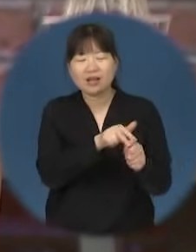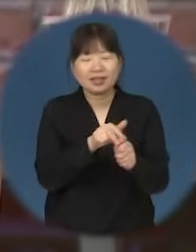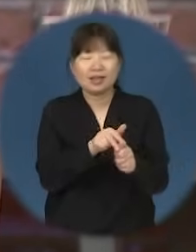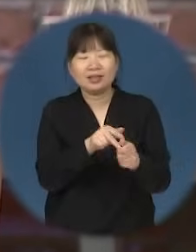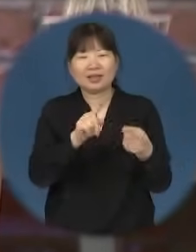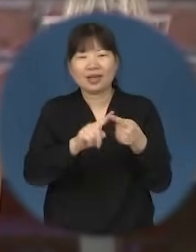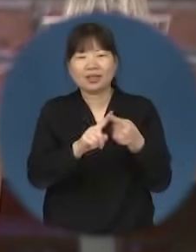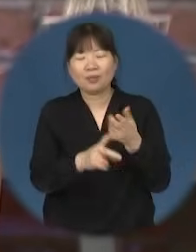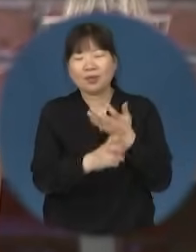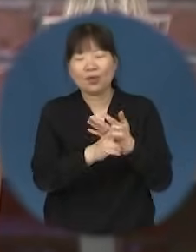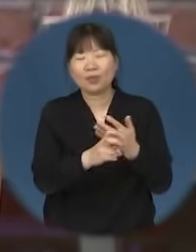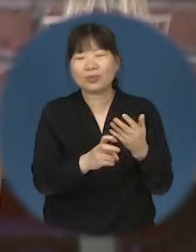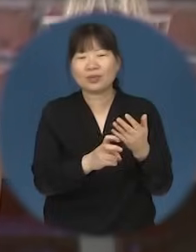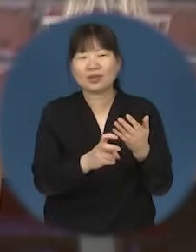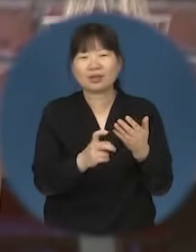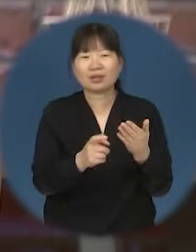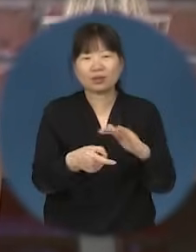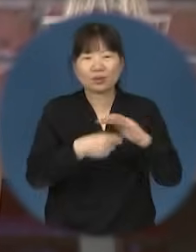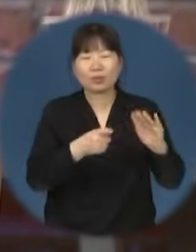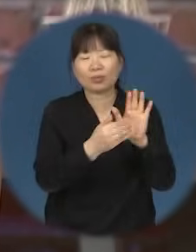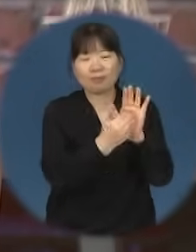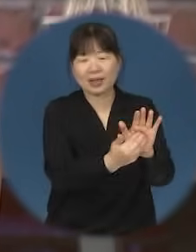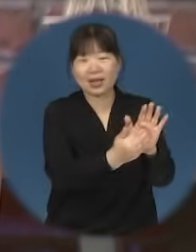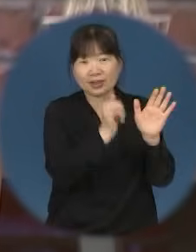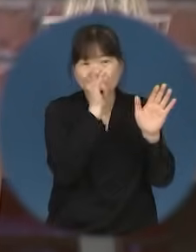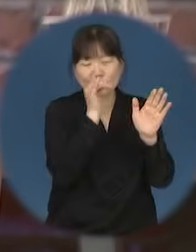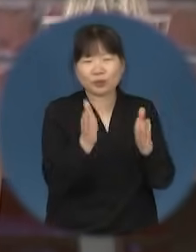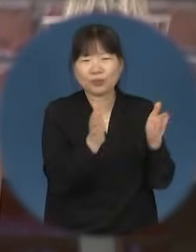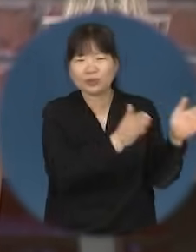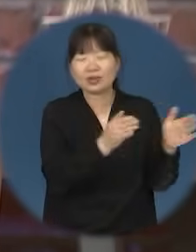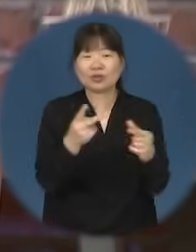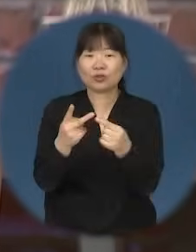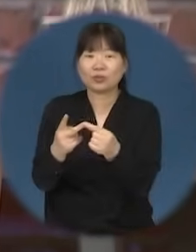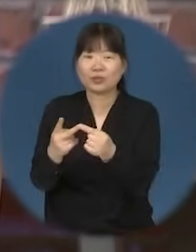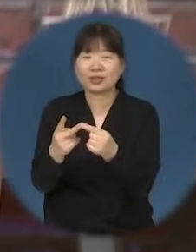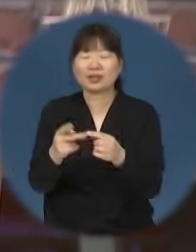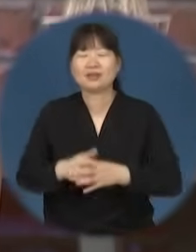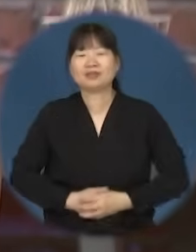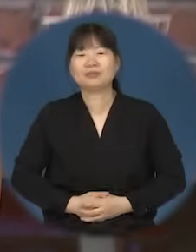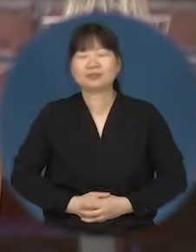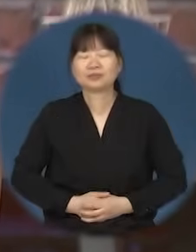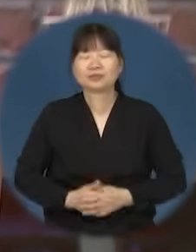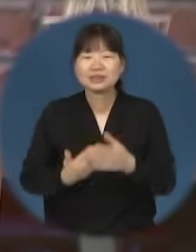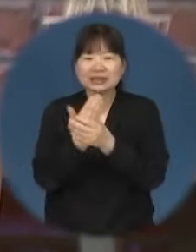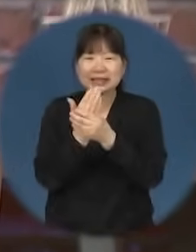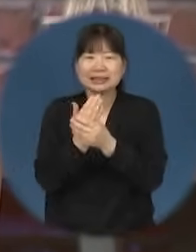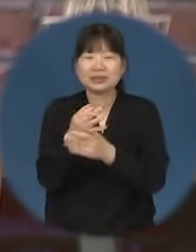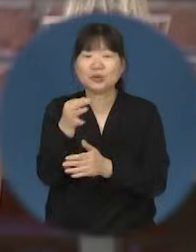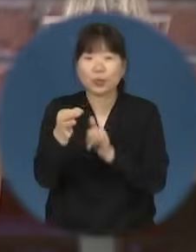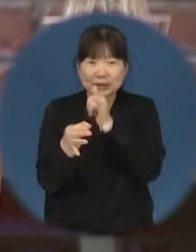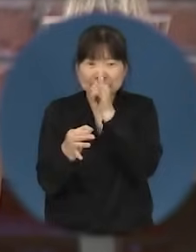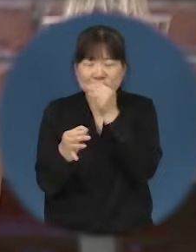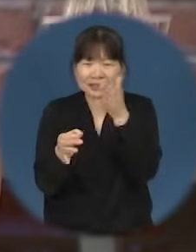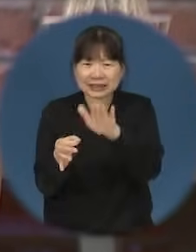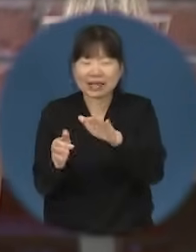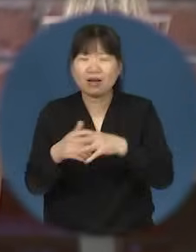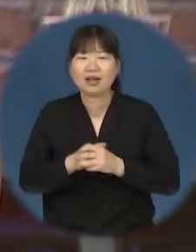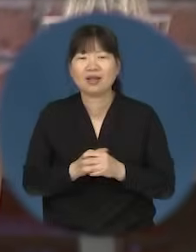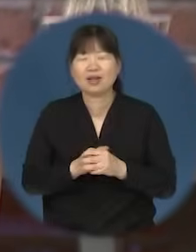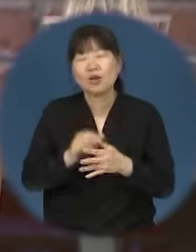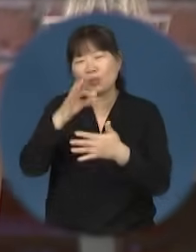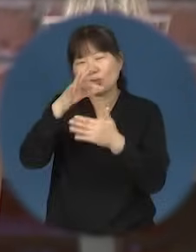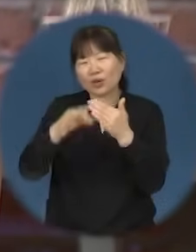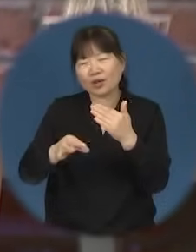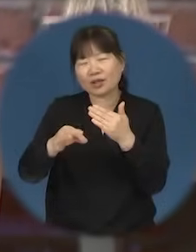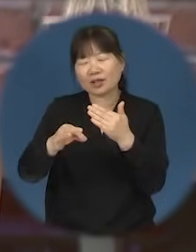거예요. 그다음에 이제 두 번째 생긴 게 이제 이더리움이라고 하는 코인인데, 그 코인은